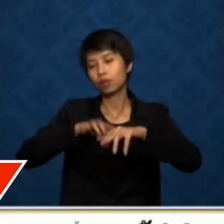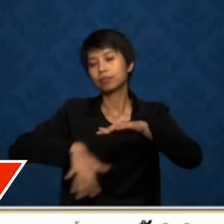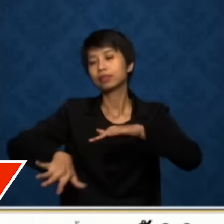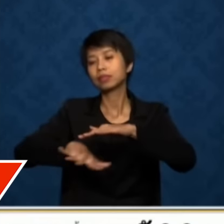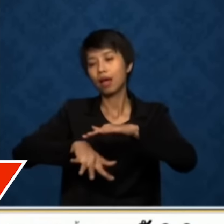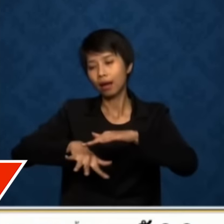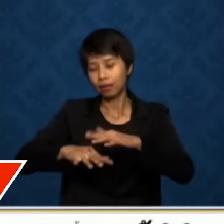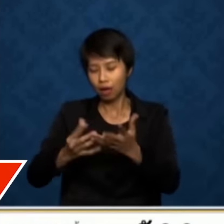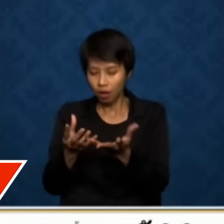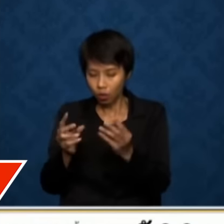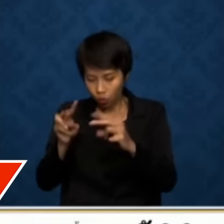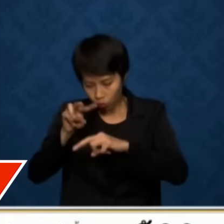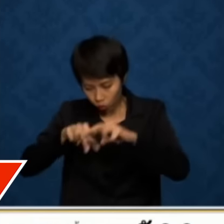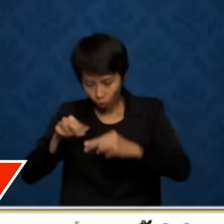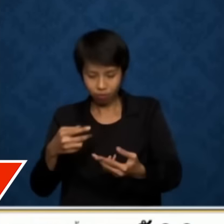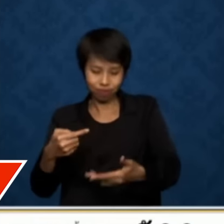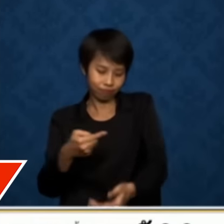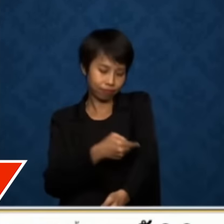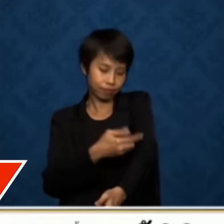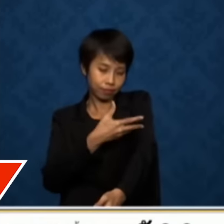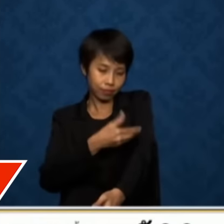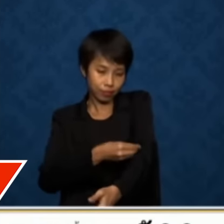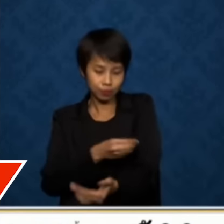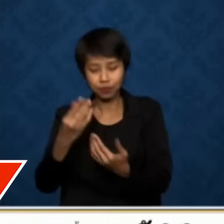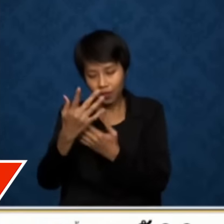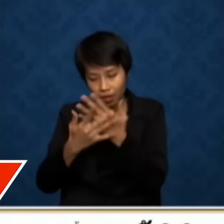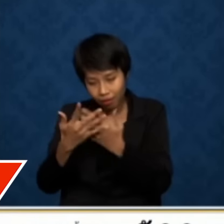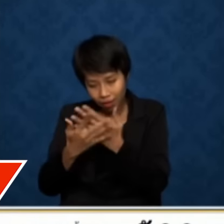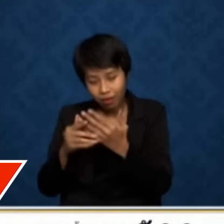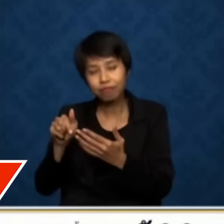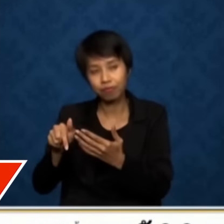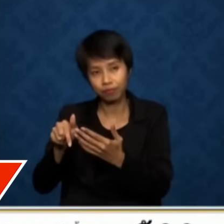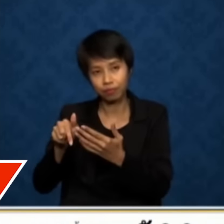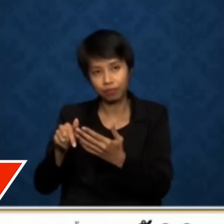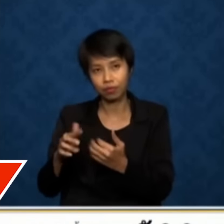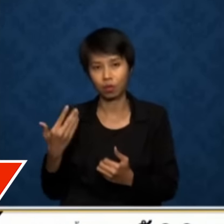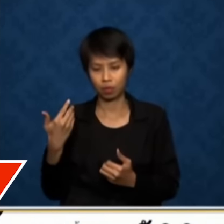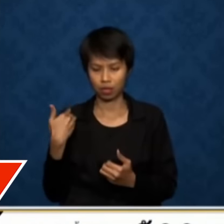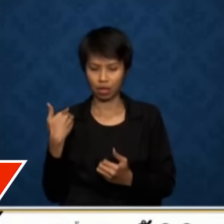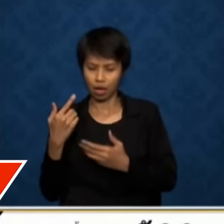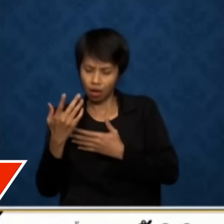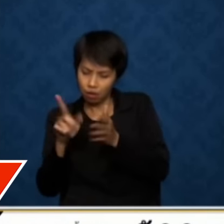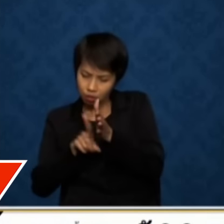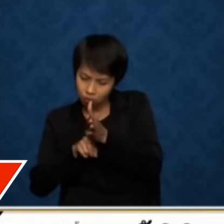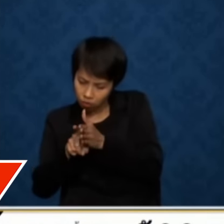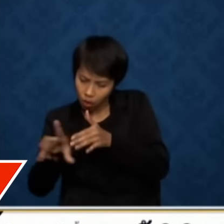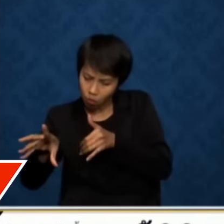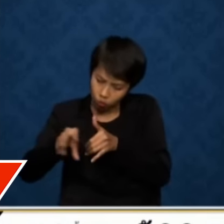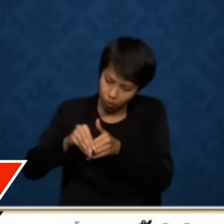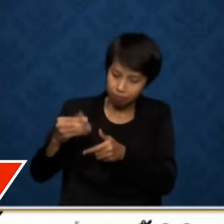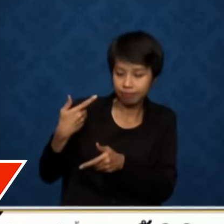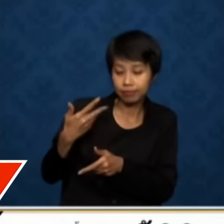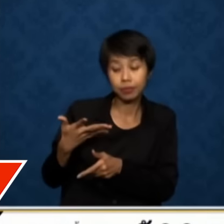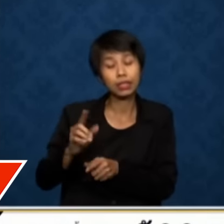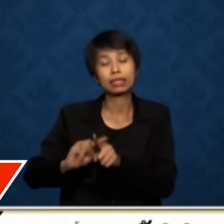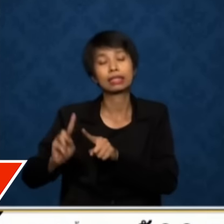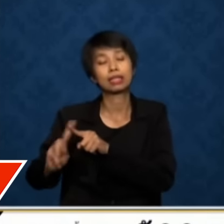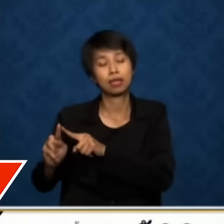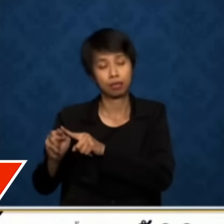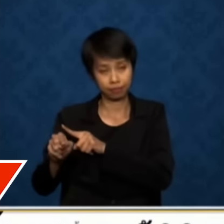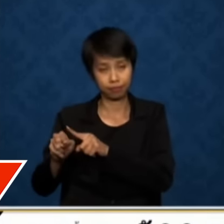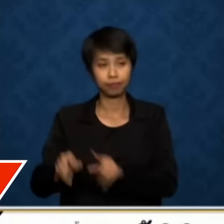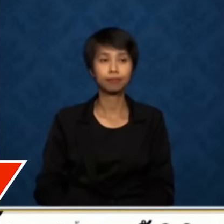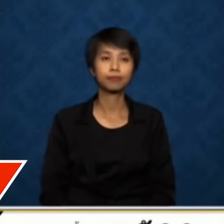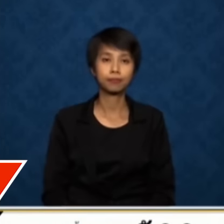จนับเม็ดเลือดเพราะเมื่อกี้เราต้องแยกอะไรฮะเยื่อหุ้มหัวใจอักเสบอาจจะดูมีการติดเชื้อมีเม็ดเลือดขาวขึ้นเป็นตัวไหนอะไรอย่างไรนะ